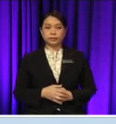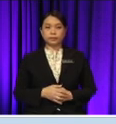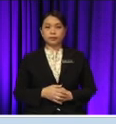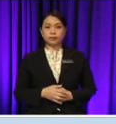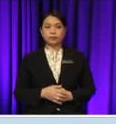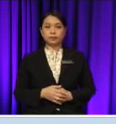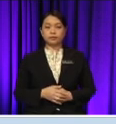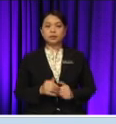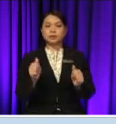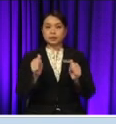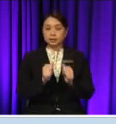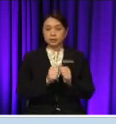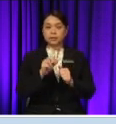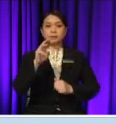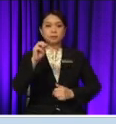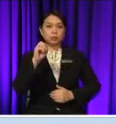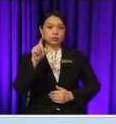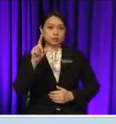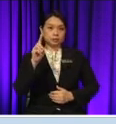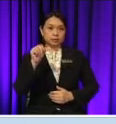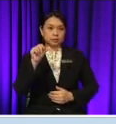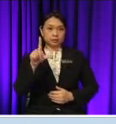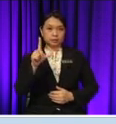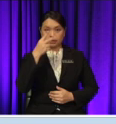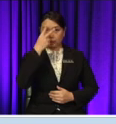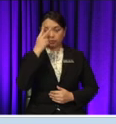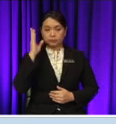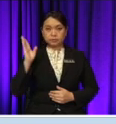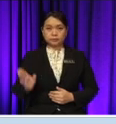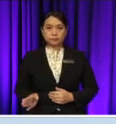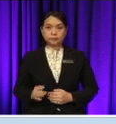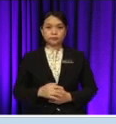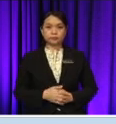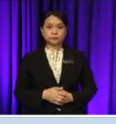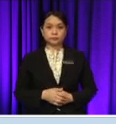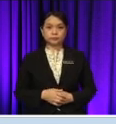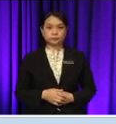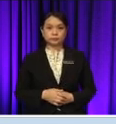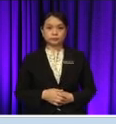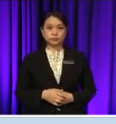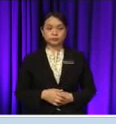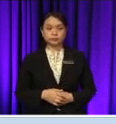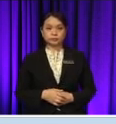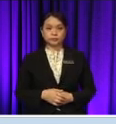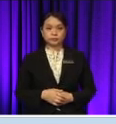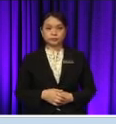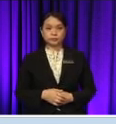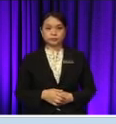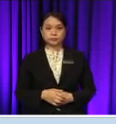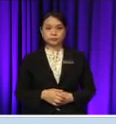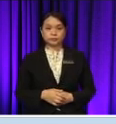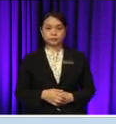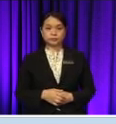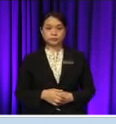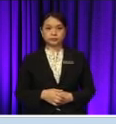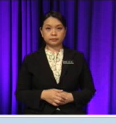atas Baki awal faedah atas pinjaman kekongsian atau pupuk kongsi 800 setahun yang